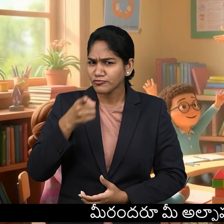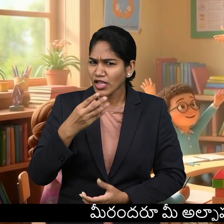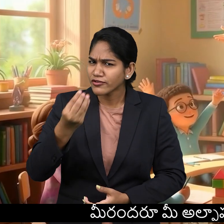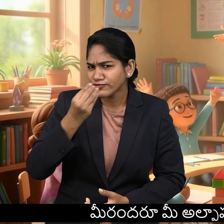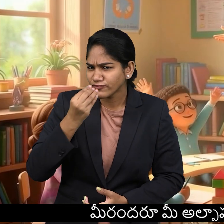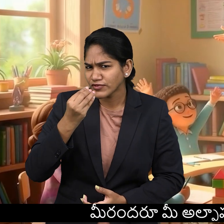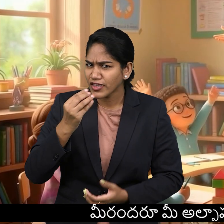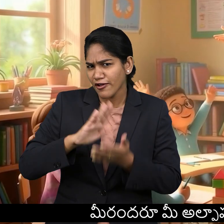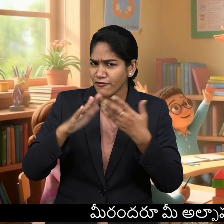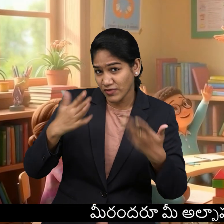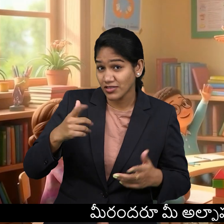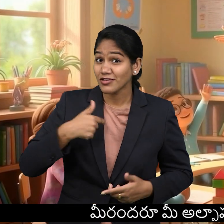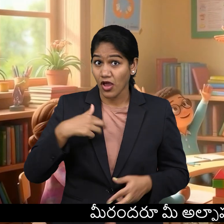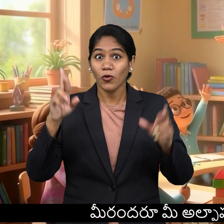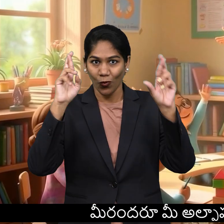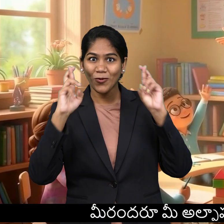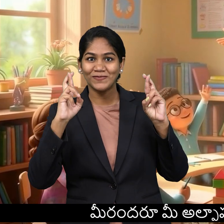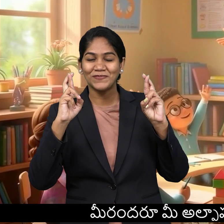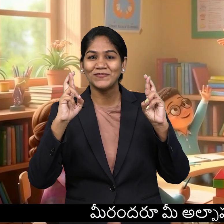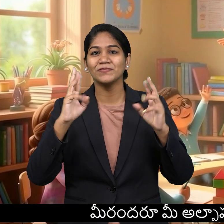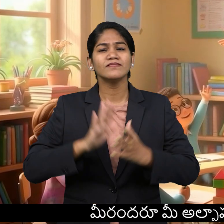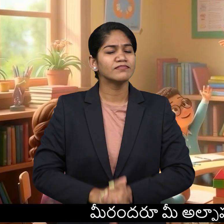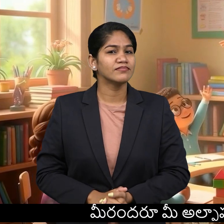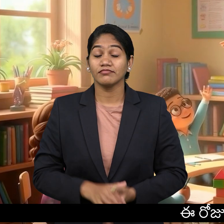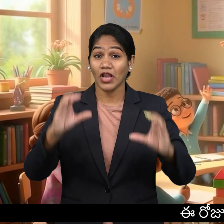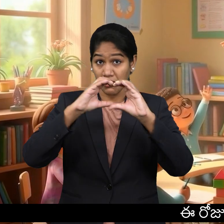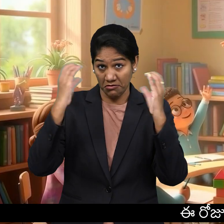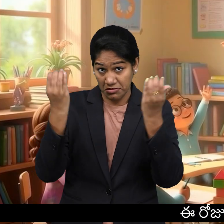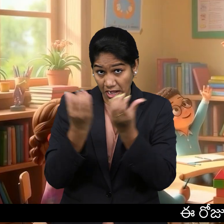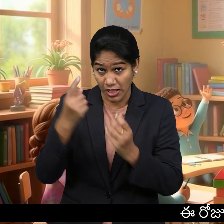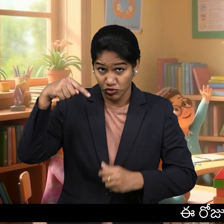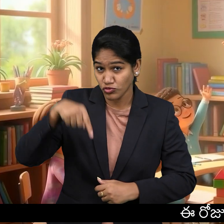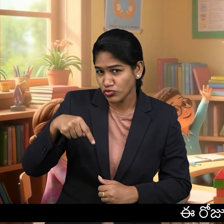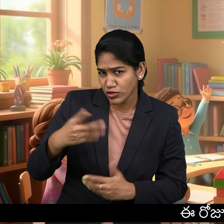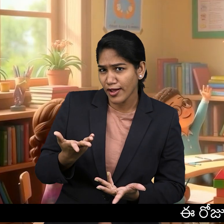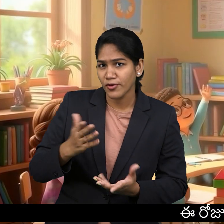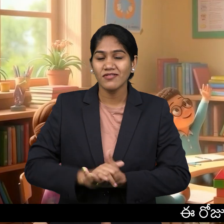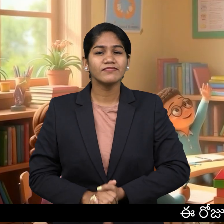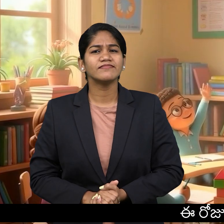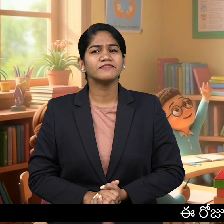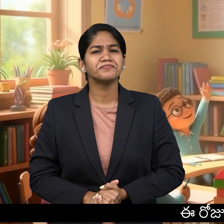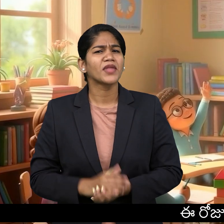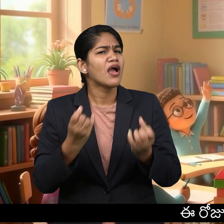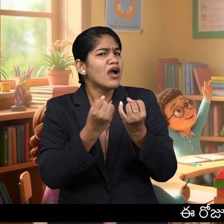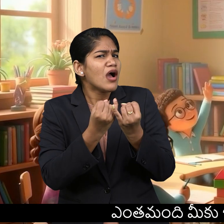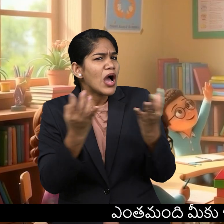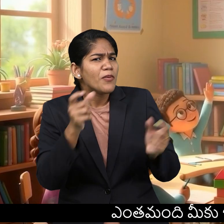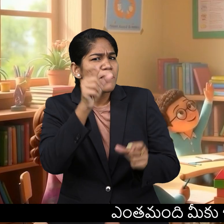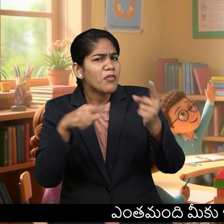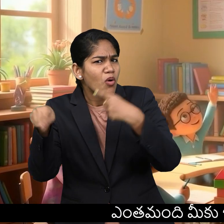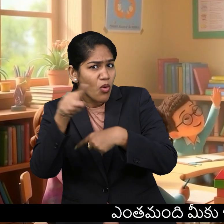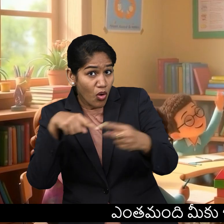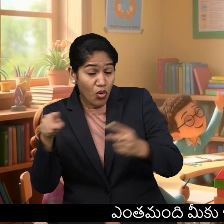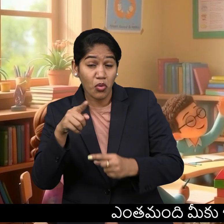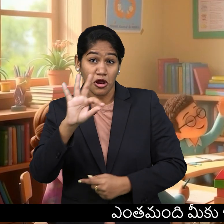మీరందరూ మీ అల్పాహారం తిన్నారని నేను ఆశిస్తున్నాను. ఈరోజు ఈ తరగతిలో మీలో ఎంతమంది